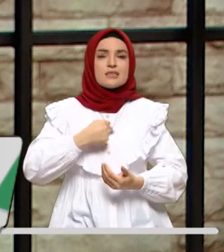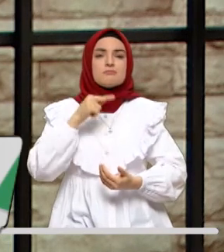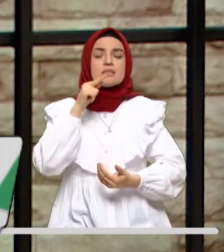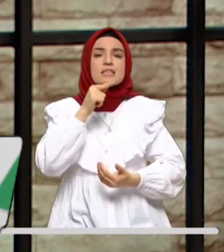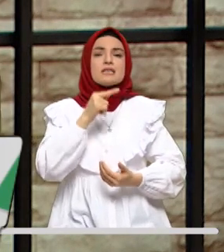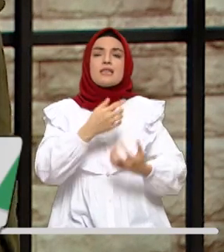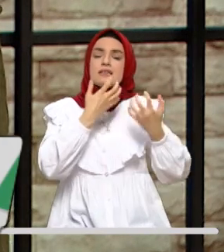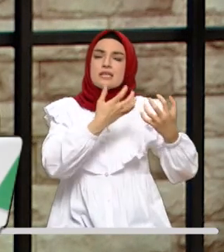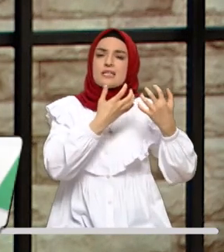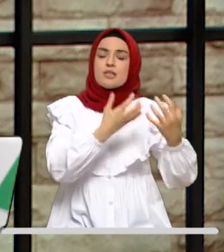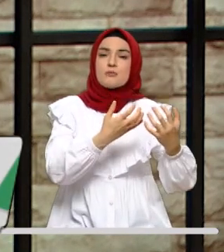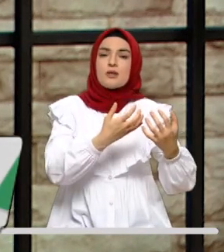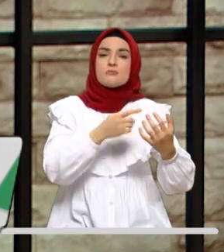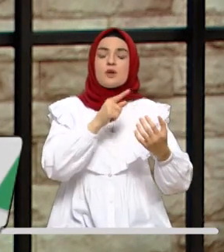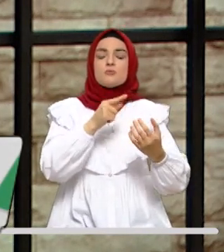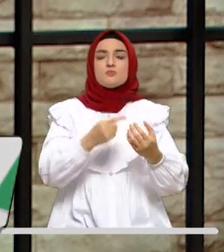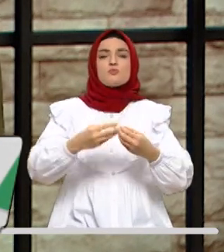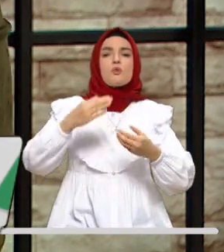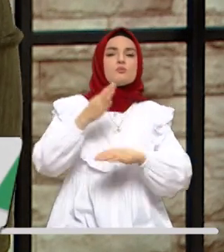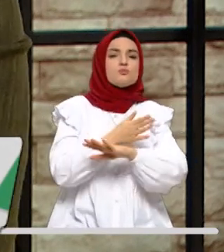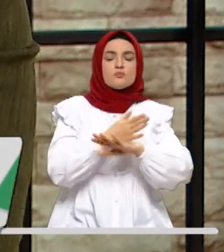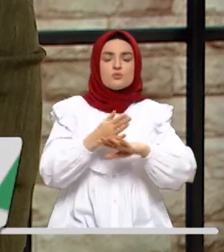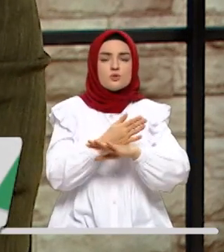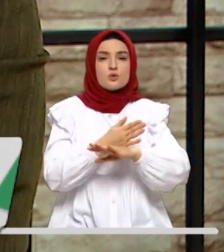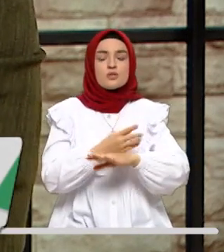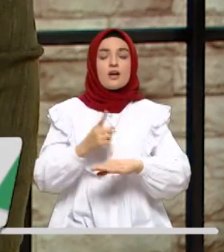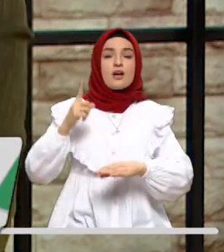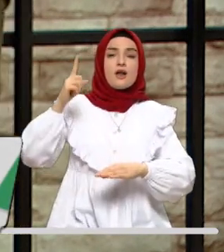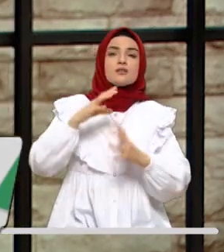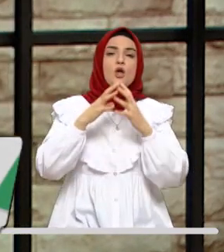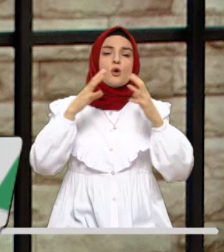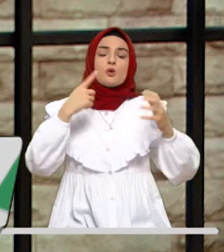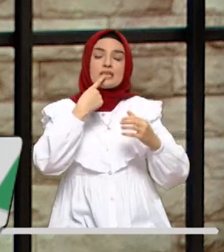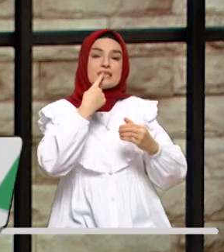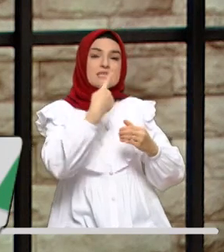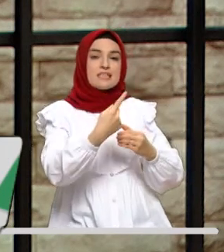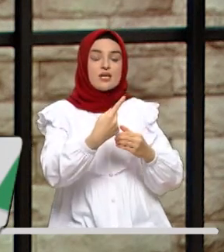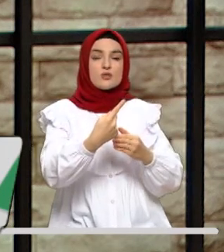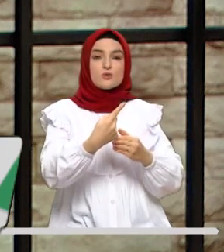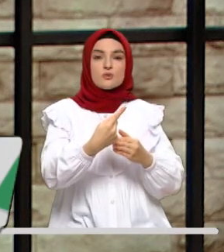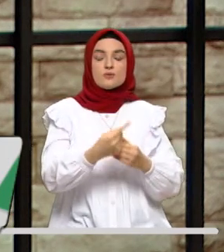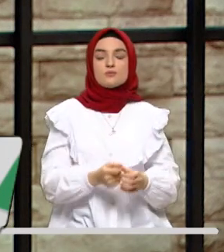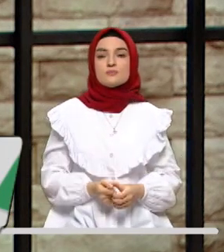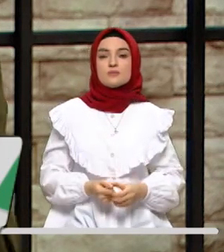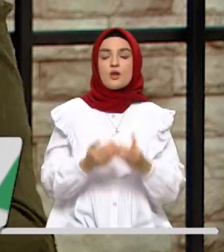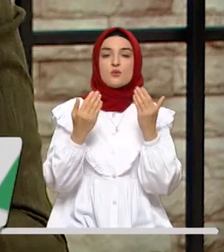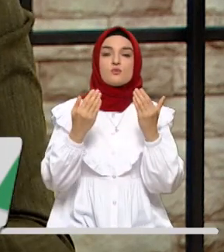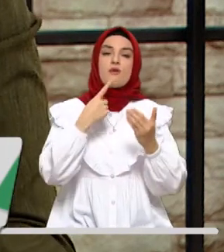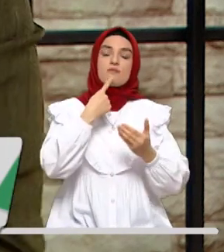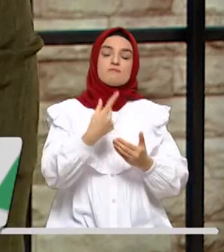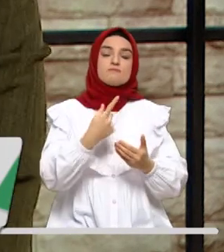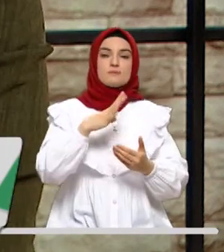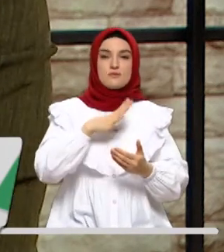vel nimete leke vel mülk la şerike lek diye okudukları telbiye sedalarıdır. Onun